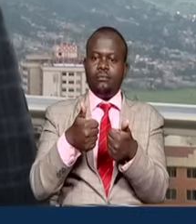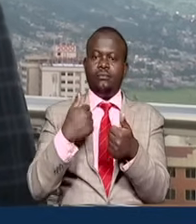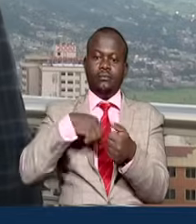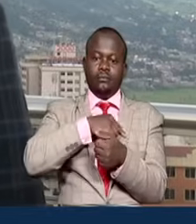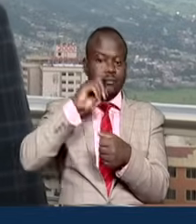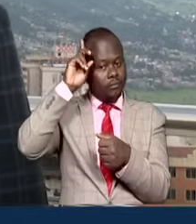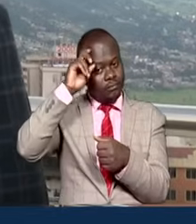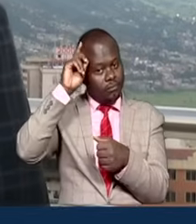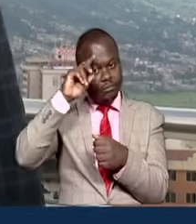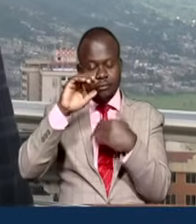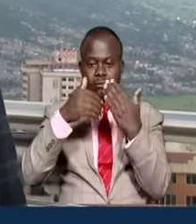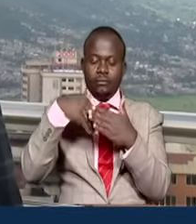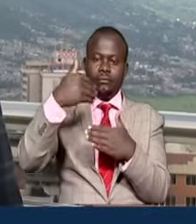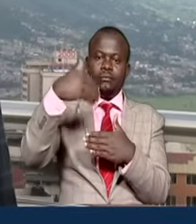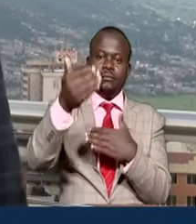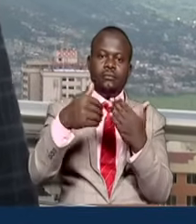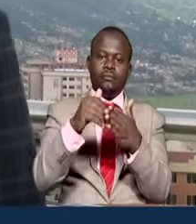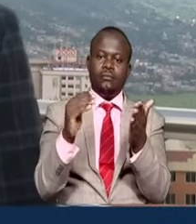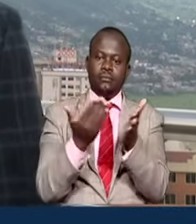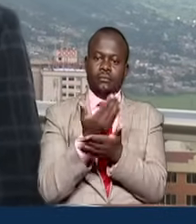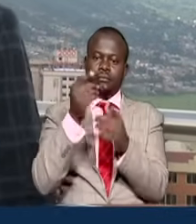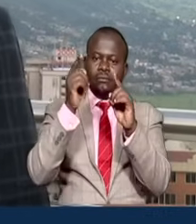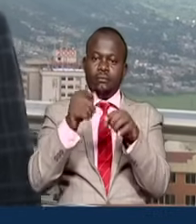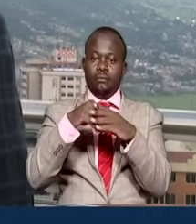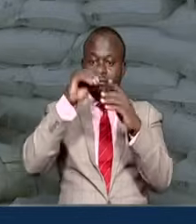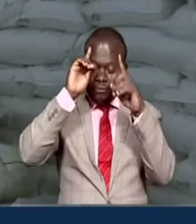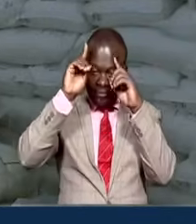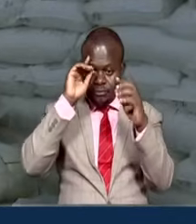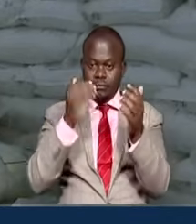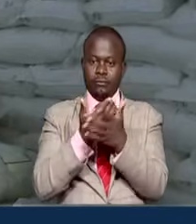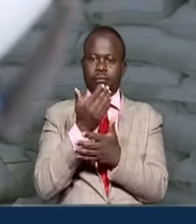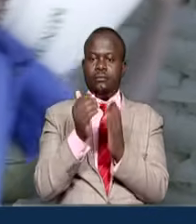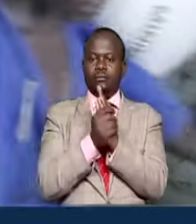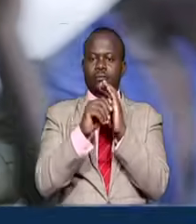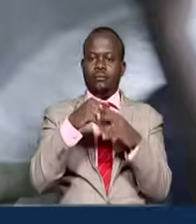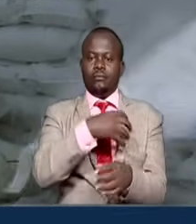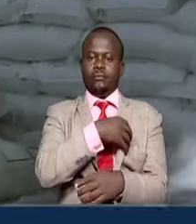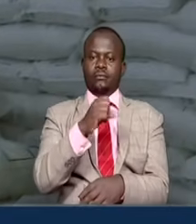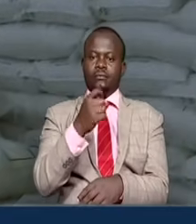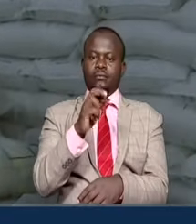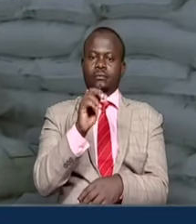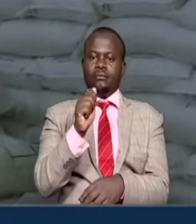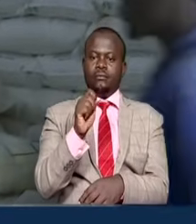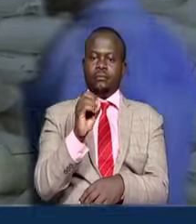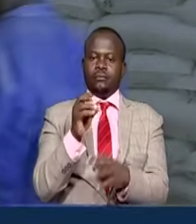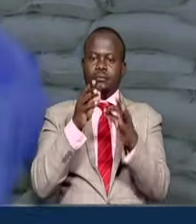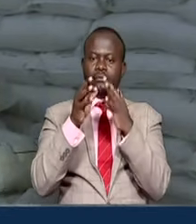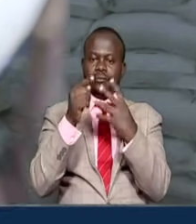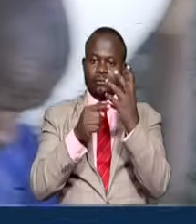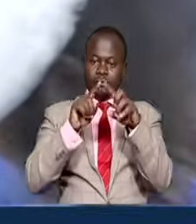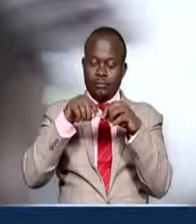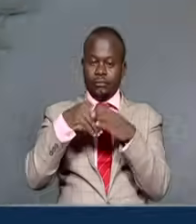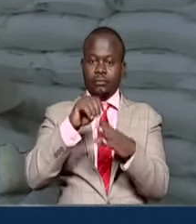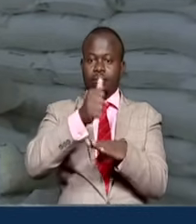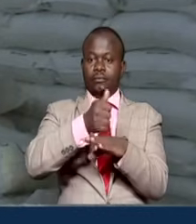yuko buri gihe cyose hari agashya kaza, hari innovation. Impuguke mu bukungu Straton Habyarimana arasobanura ibishingirwaho mu kugena